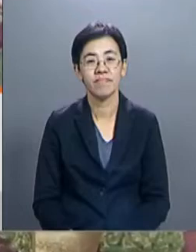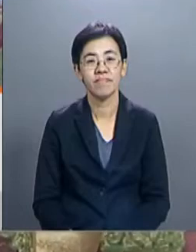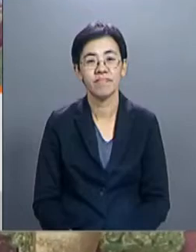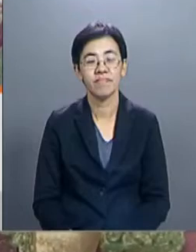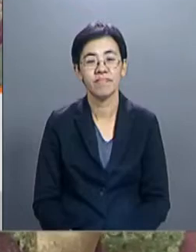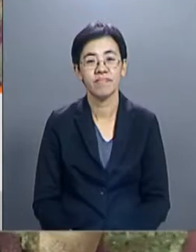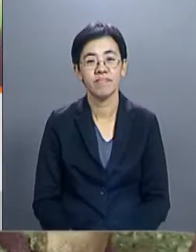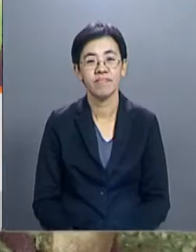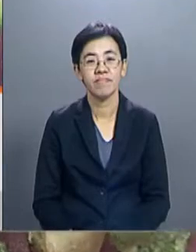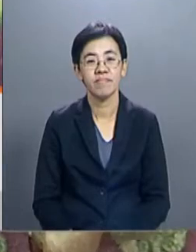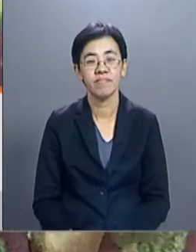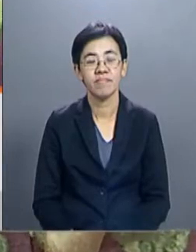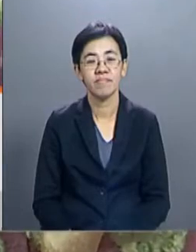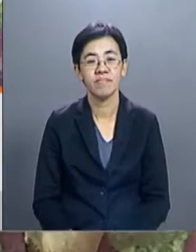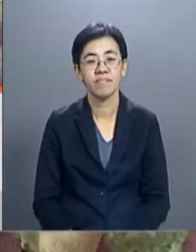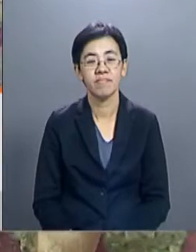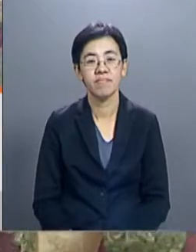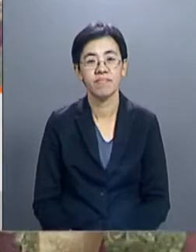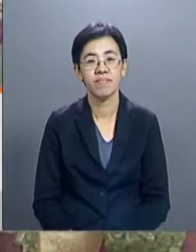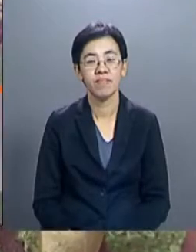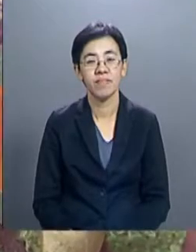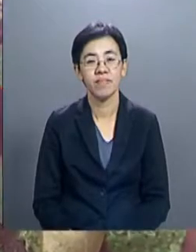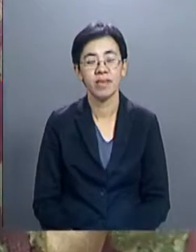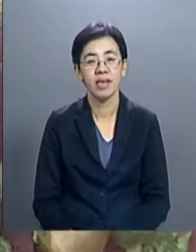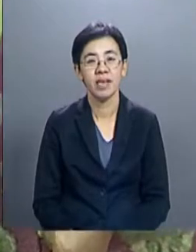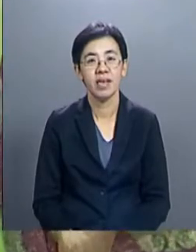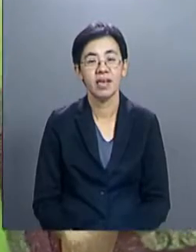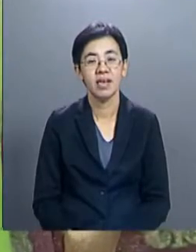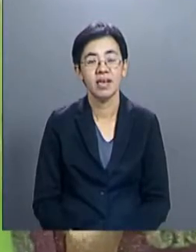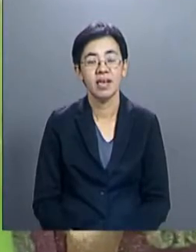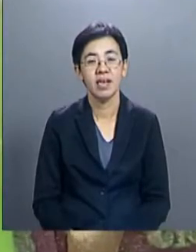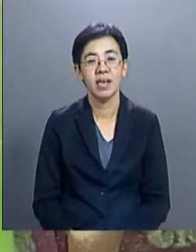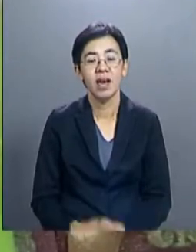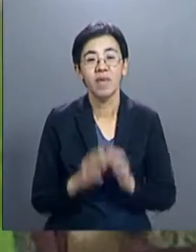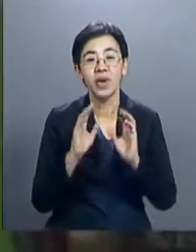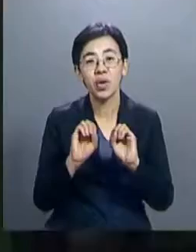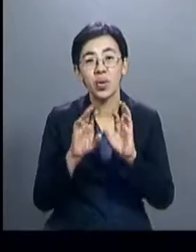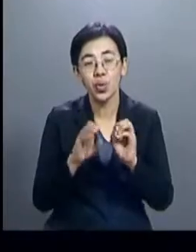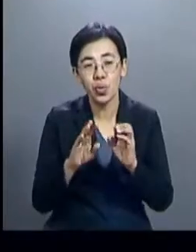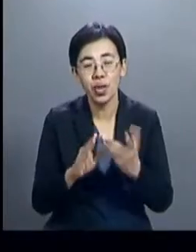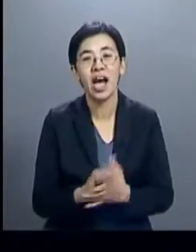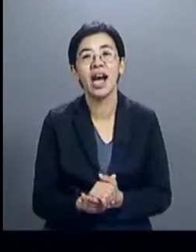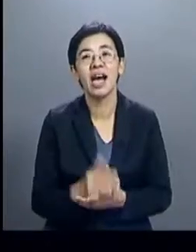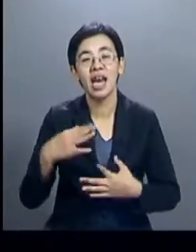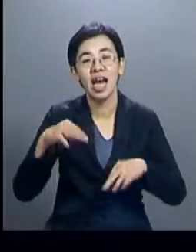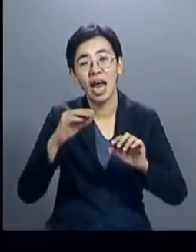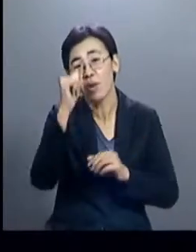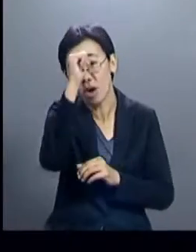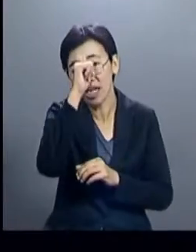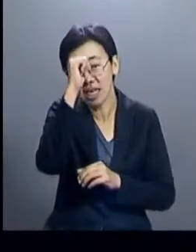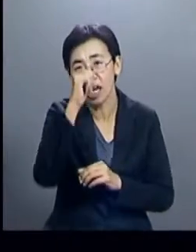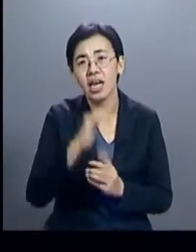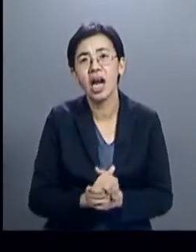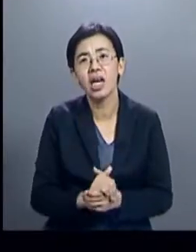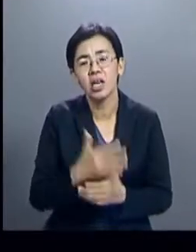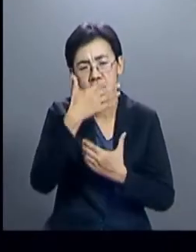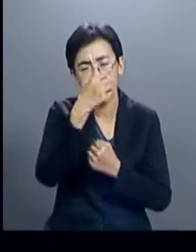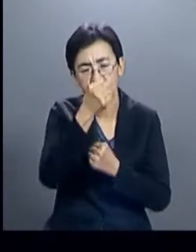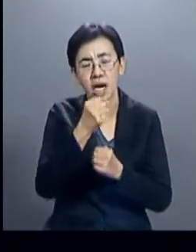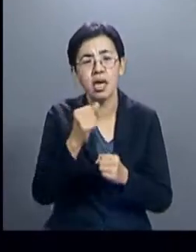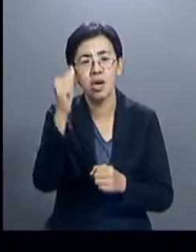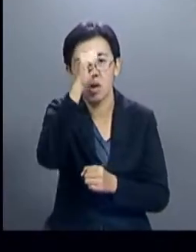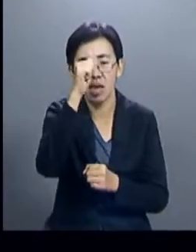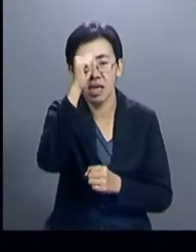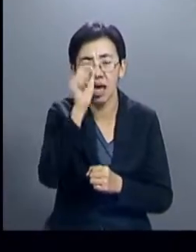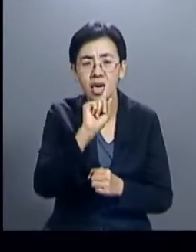the art form. So it's really. นักเต้นและครูนาฏศิลป์ชาวอินเดียเล่าว่ามีคนไทยหลายคนสนใจเรียนรู้เกี่ยวกับประเทศอินเดียทั้